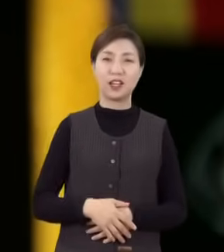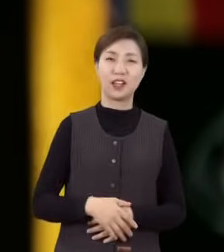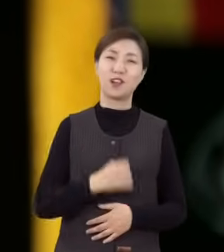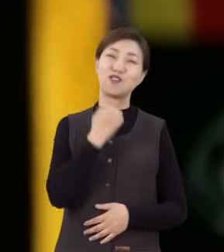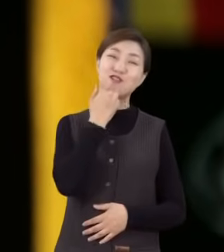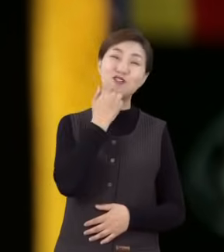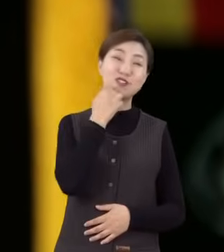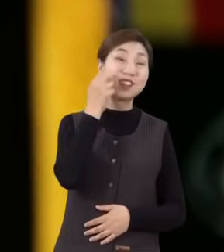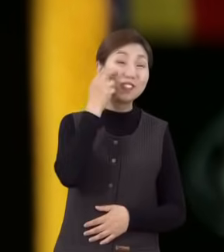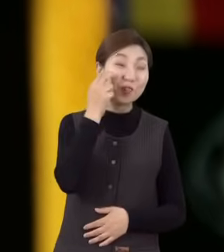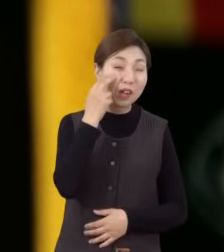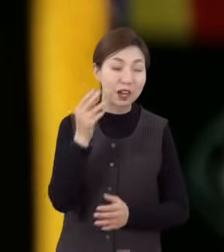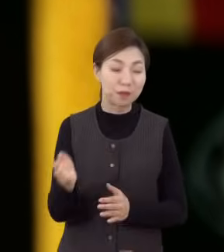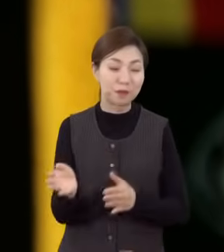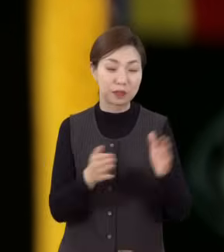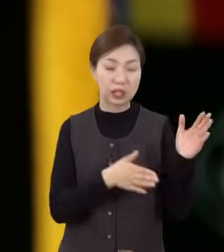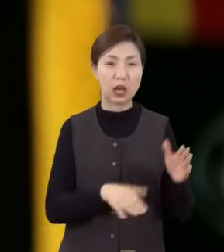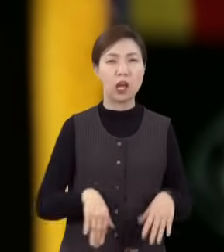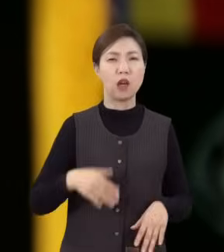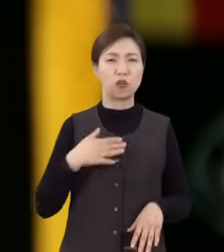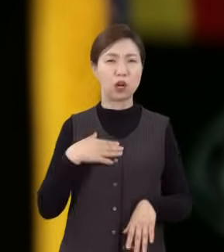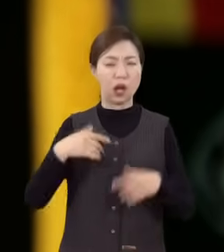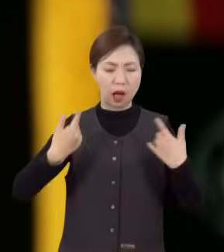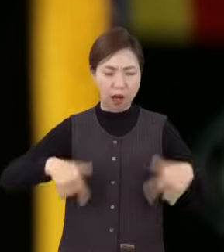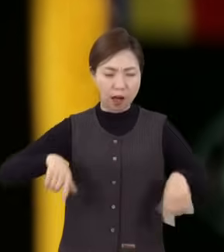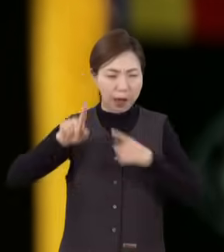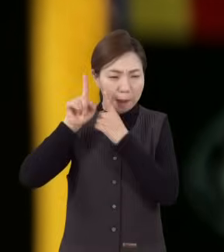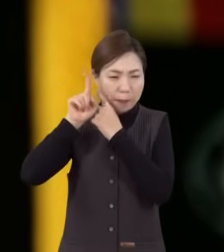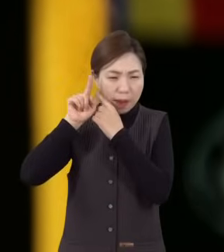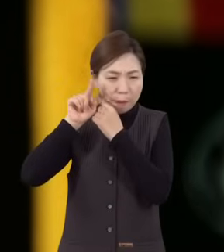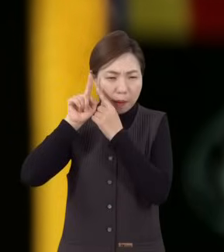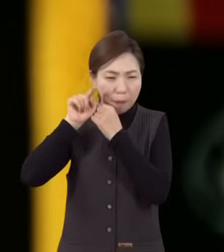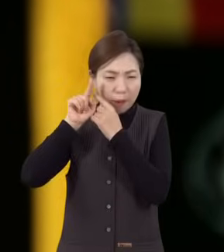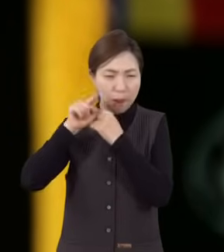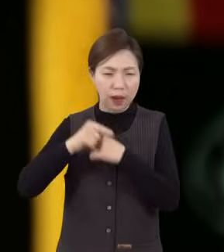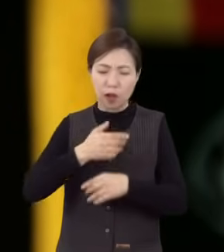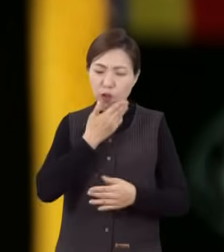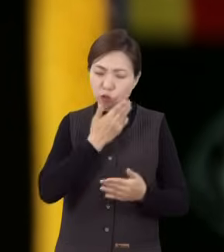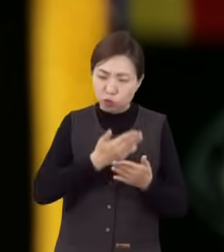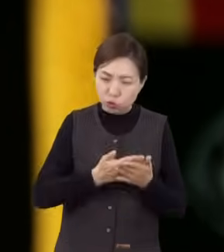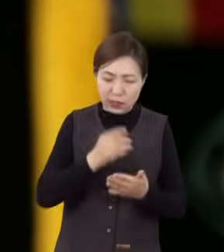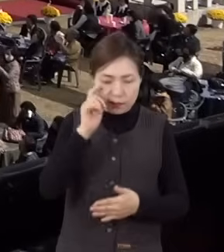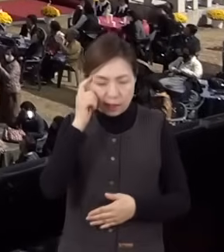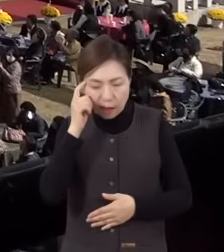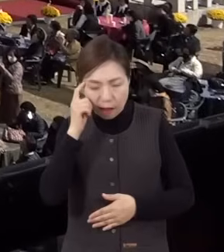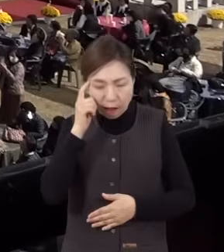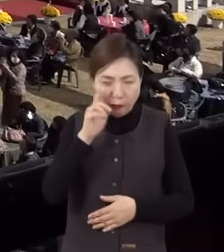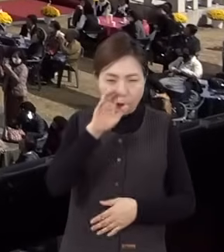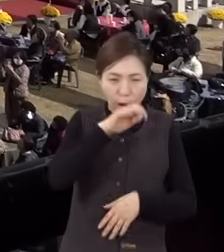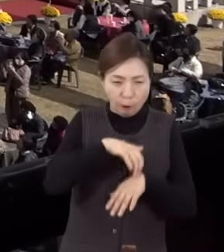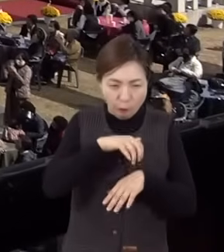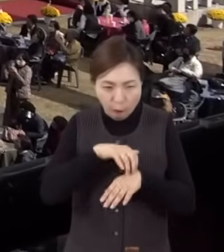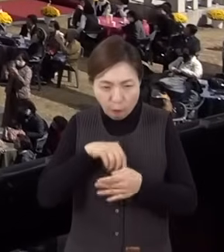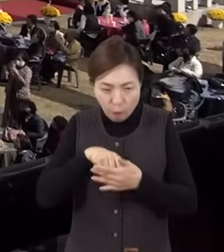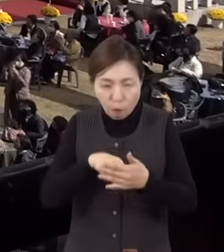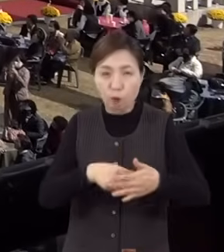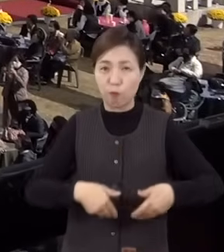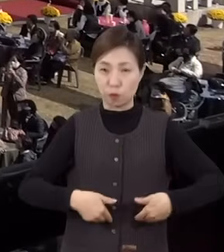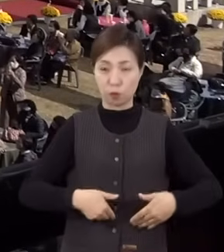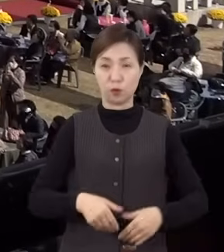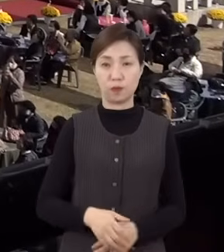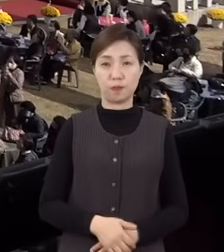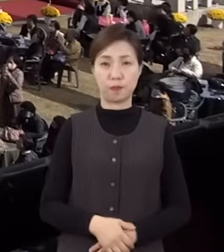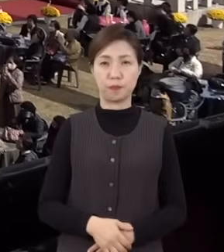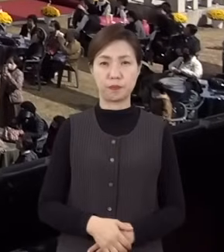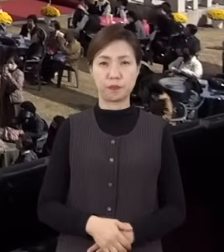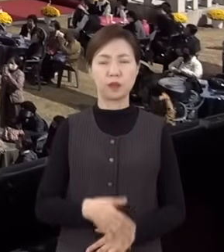아니에요. 우쩍한 얘기지만. 그만큼 하루하루 소중하게 여겨야 된다는 거예요. 알겠죠? 그래서 저도 언제 죽을